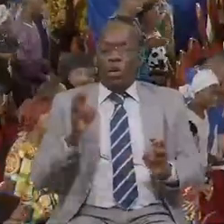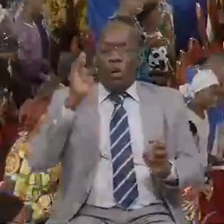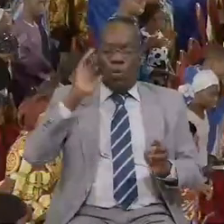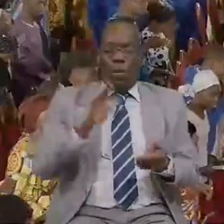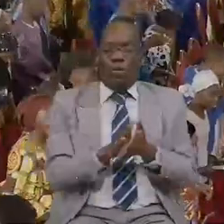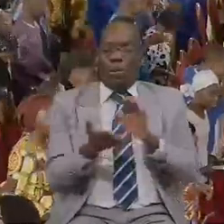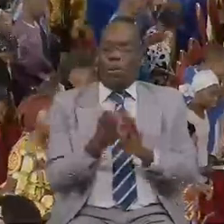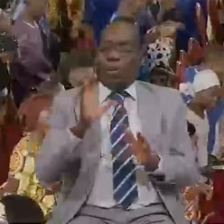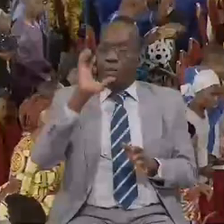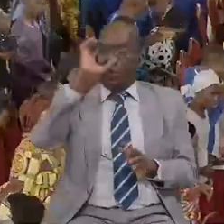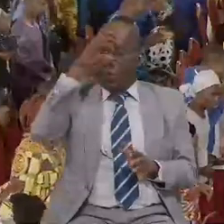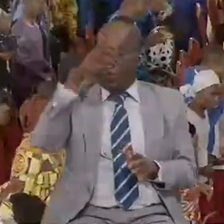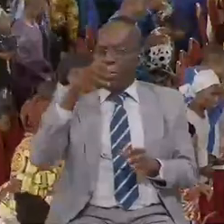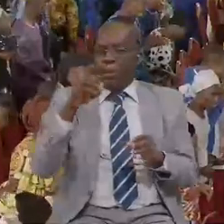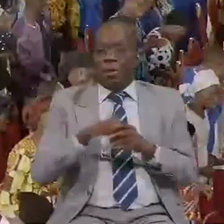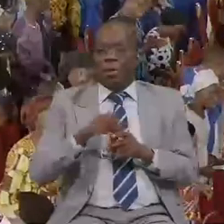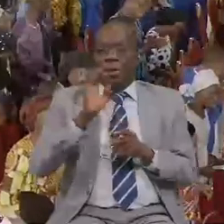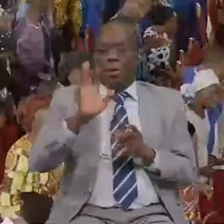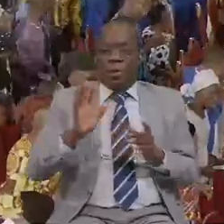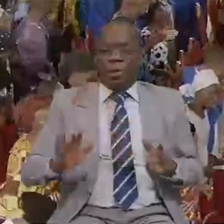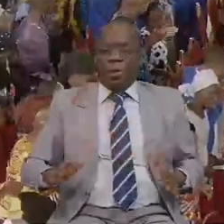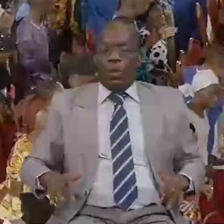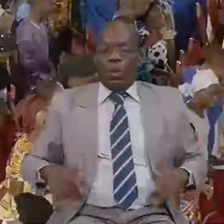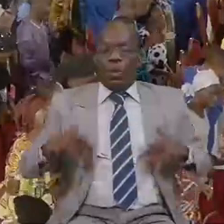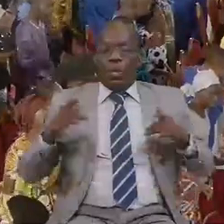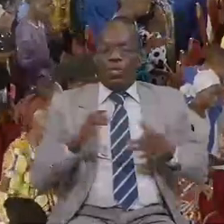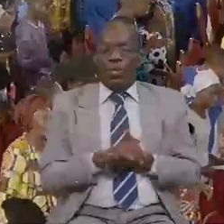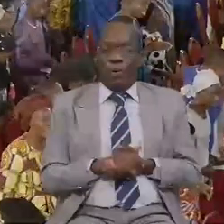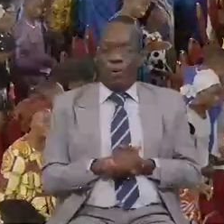soit une chose étrange dans votre vie.